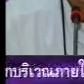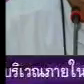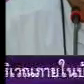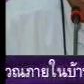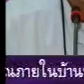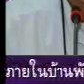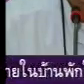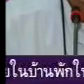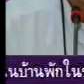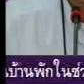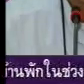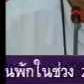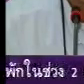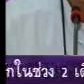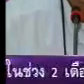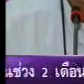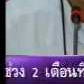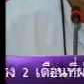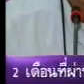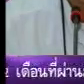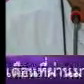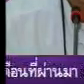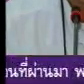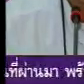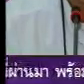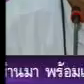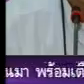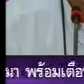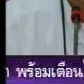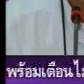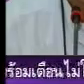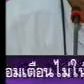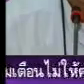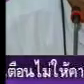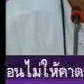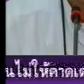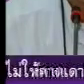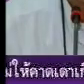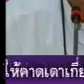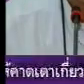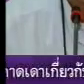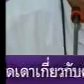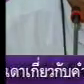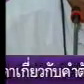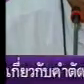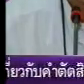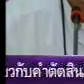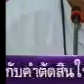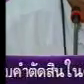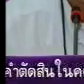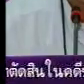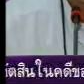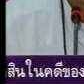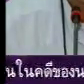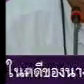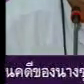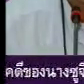อืค่ะแต่ว่าให้การรักษาแบบแบบไข้หวัดไปครับค่ะคนไข้ก็จะมาเสียชีวิตจากเรื่องไข้เลือดออกเ่อกระทรวงไม่อยากให้เป็น